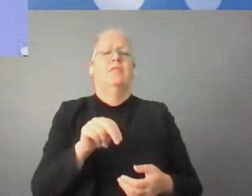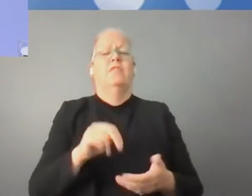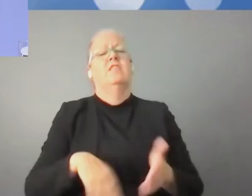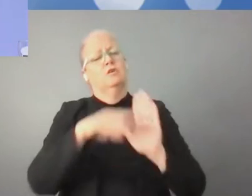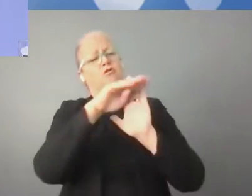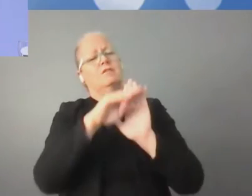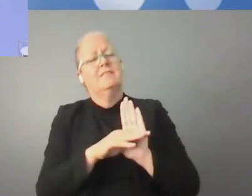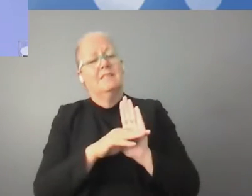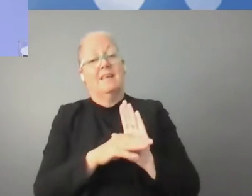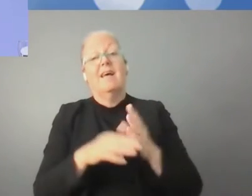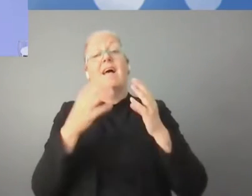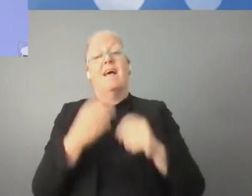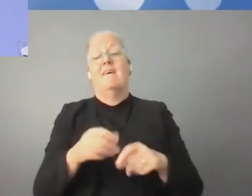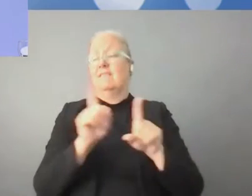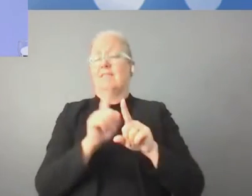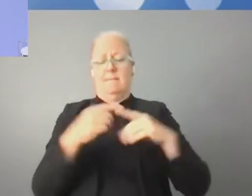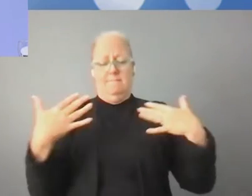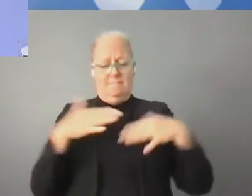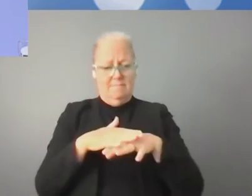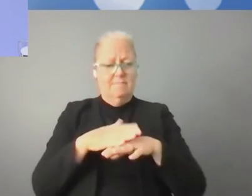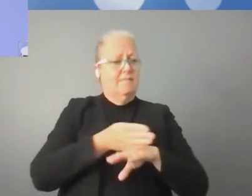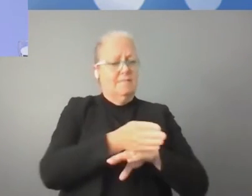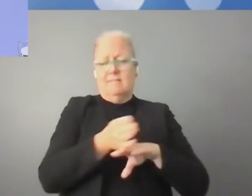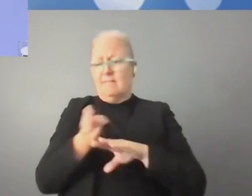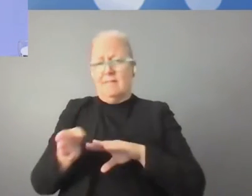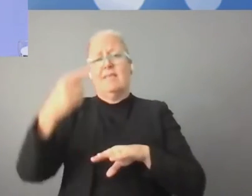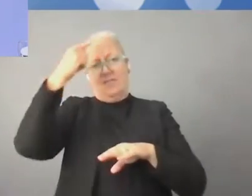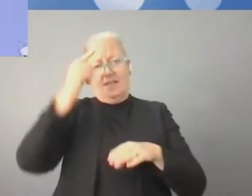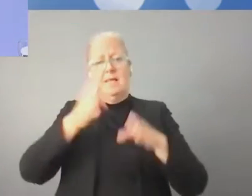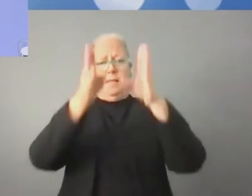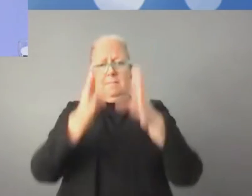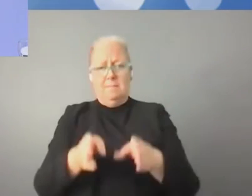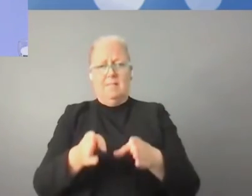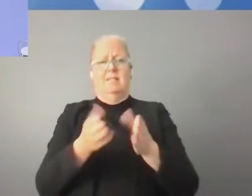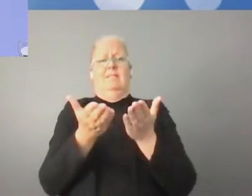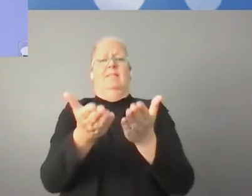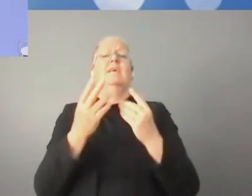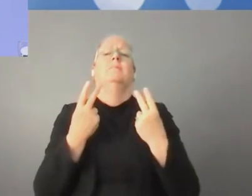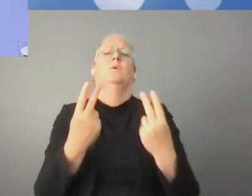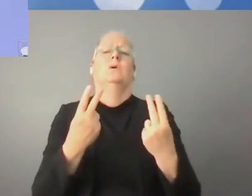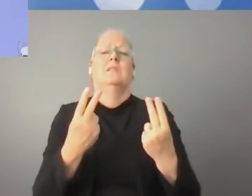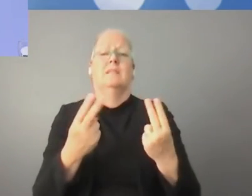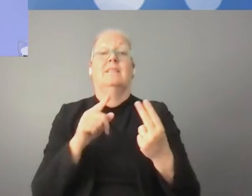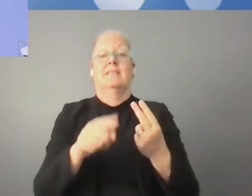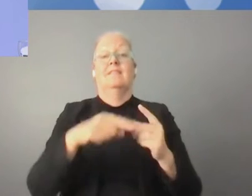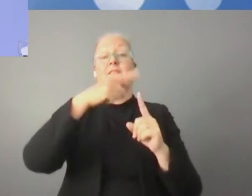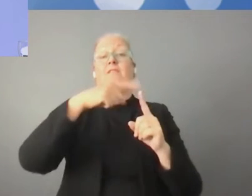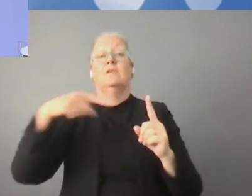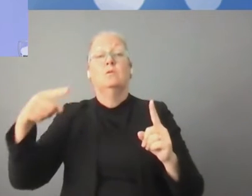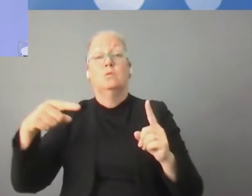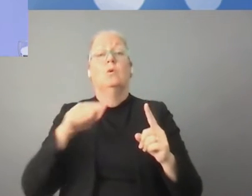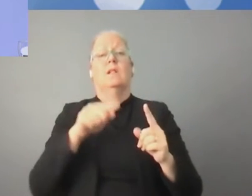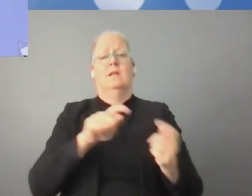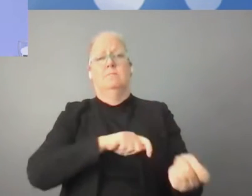И там вы можете найти появляющиеся главнейшие темы,